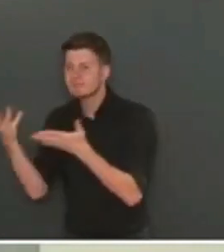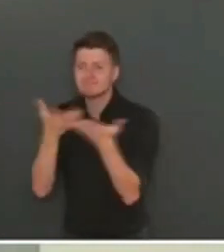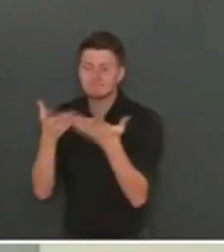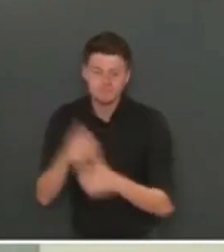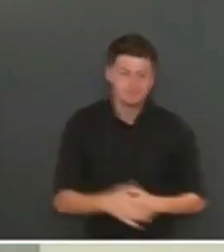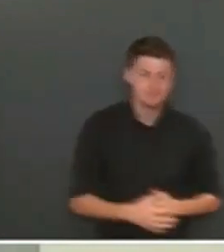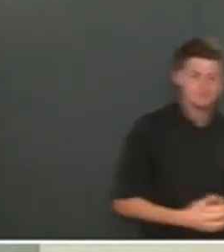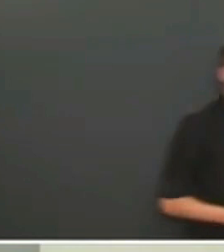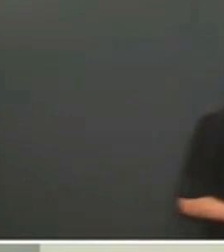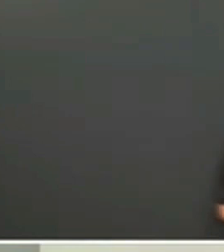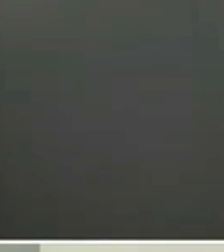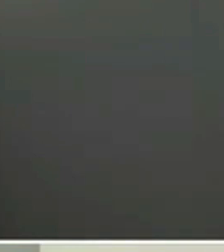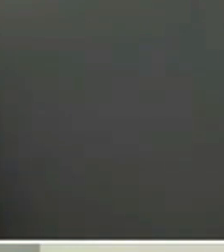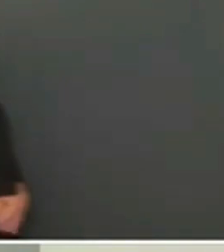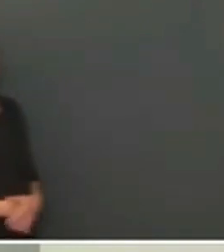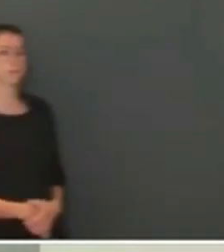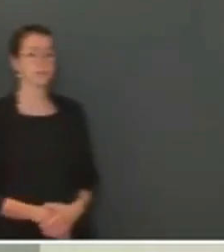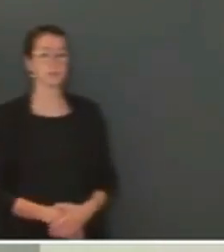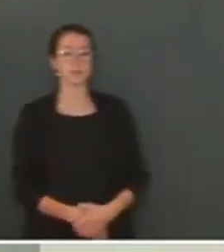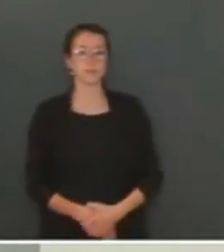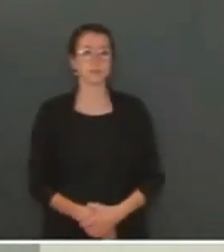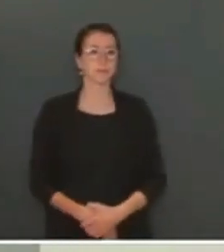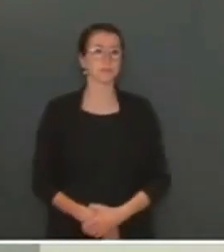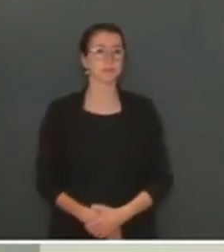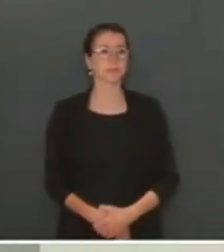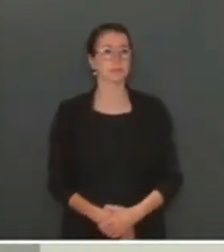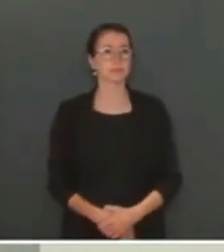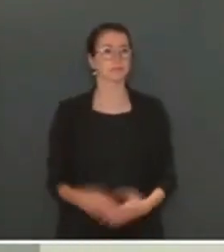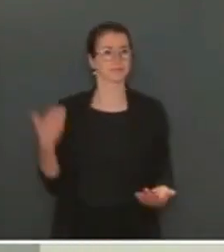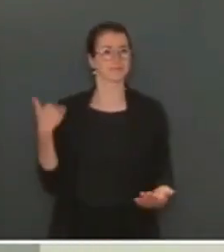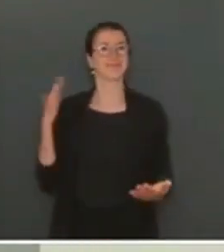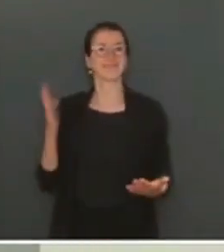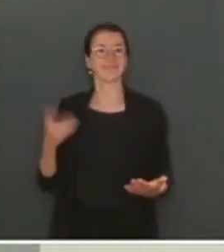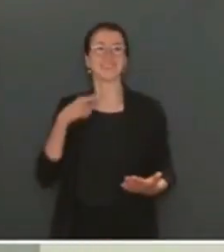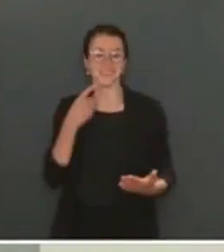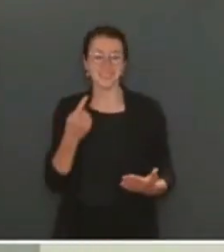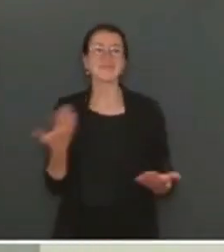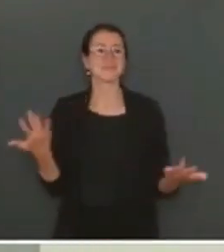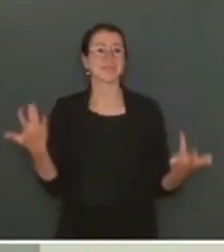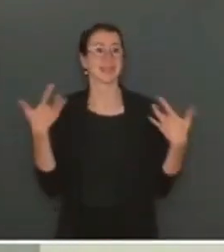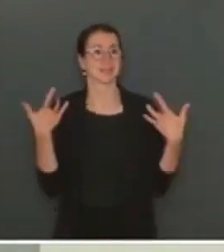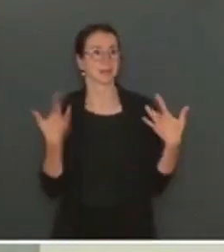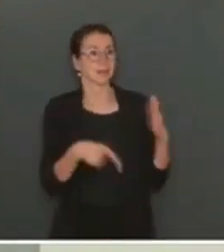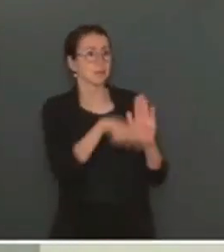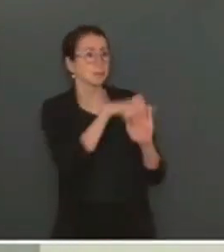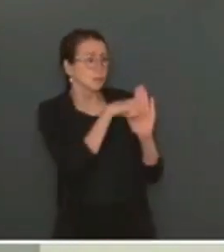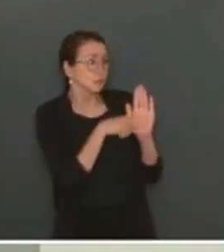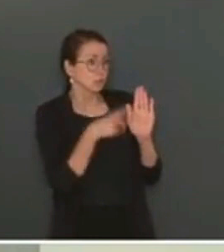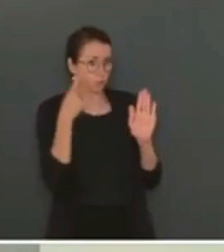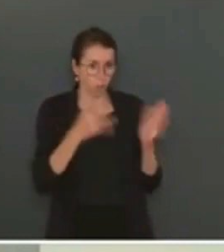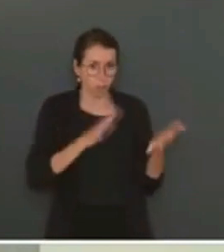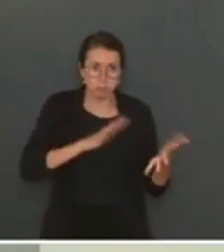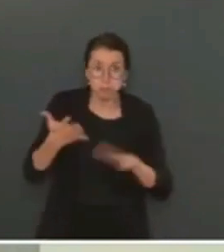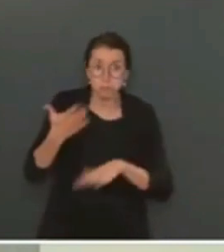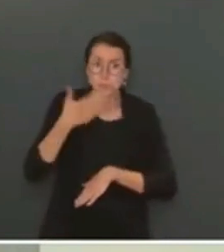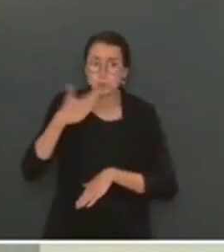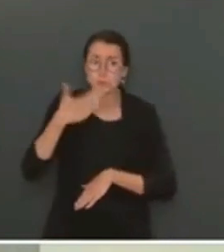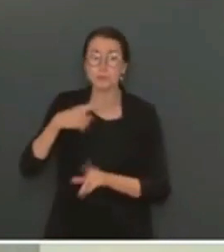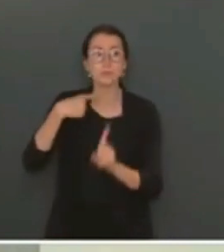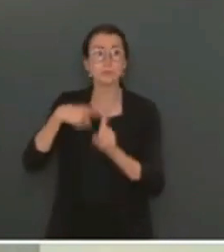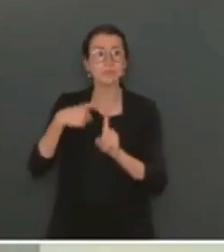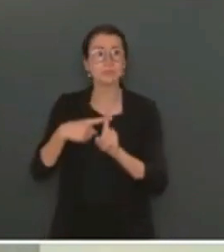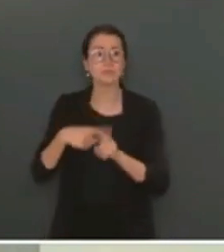'été produisent leurs effets. Pourtant, la prudence doit impérativement rester de mise. Nous le savons, la fin des vacances implique